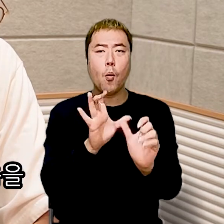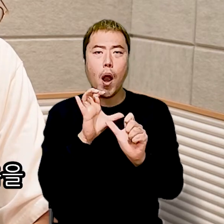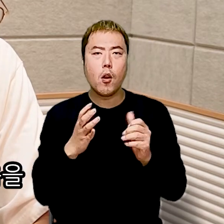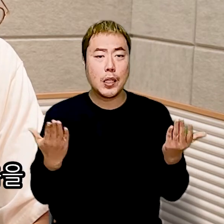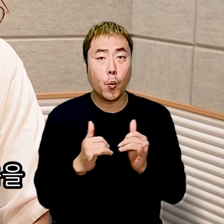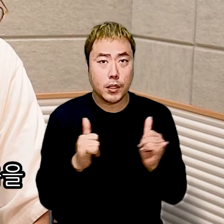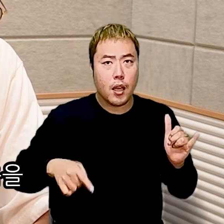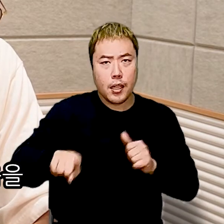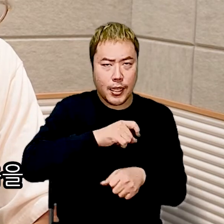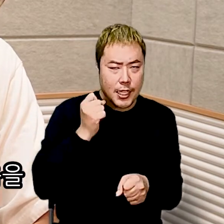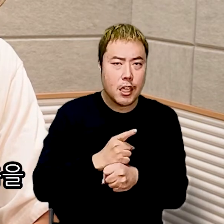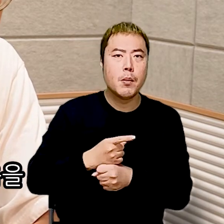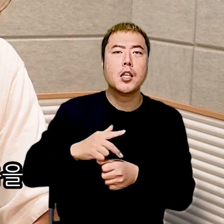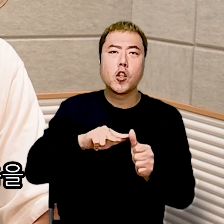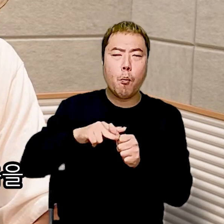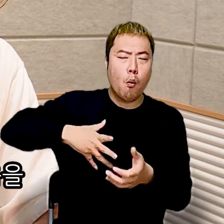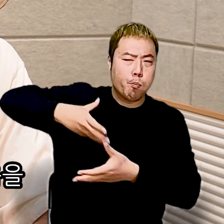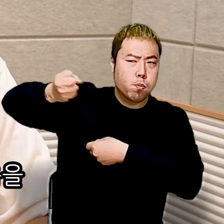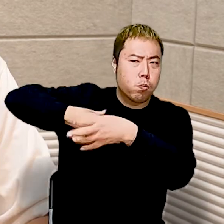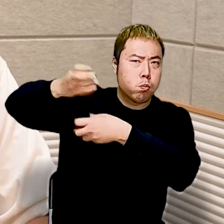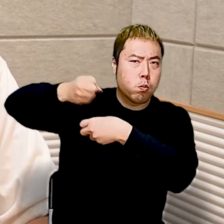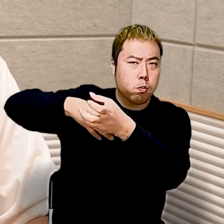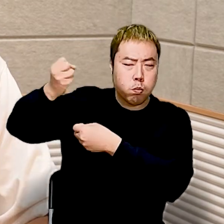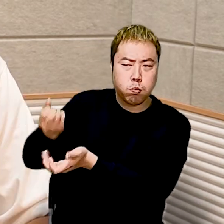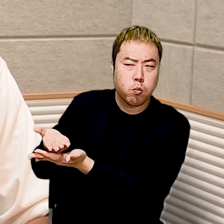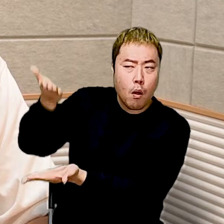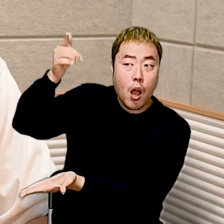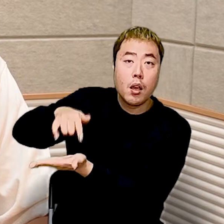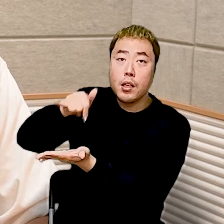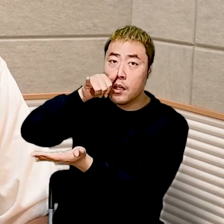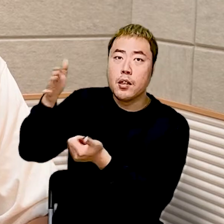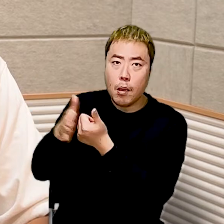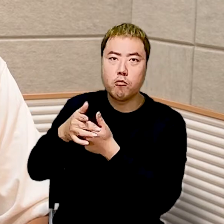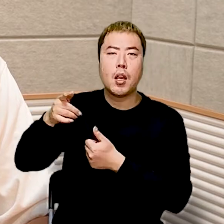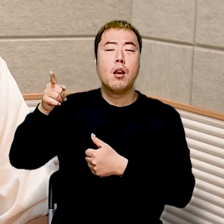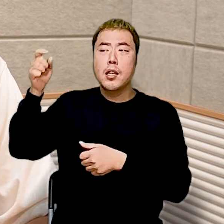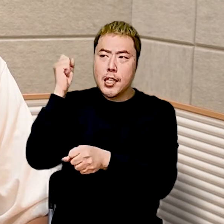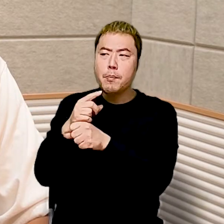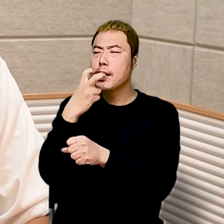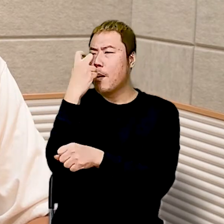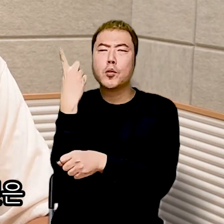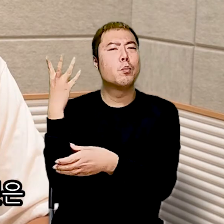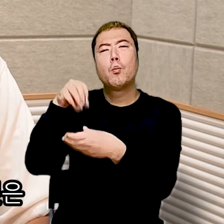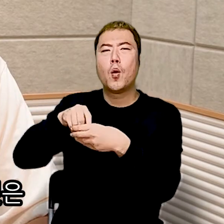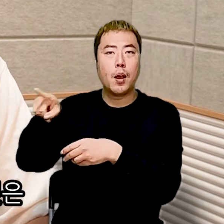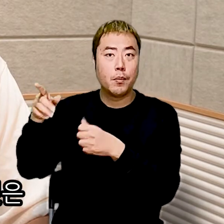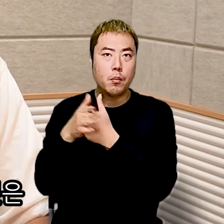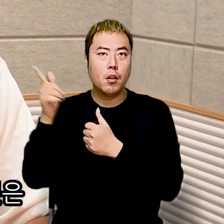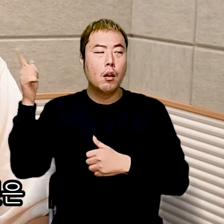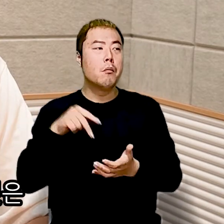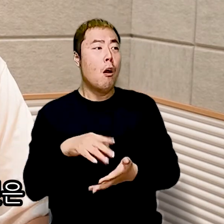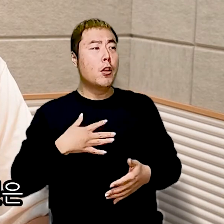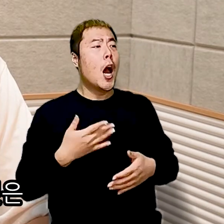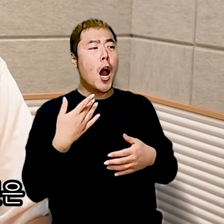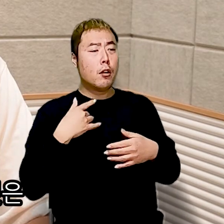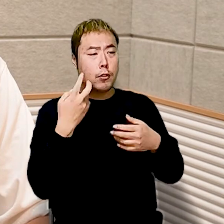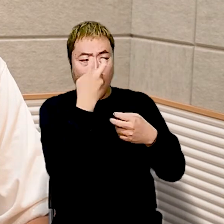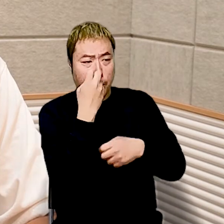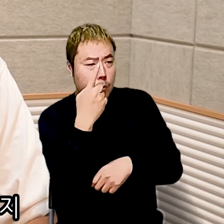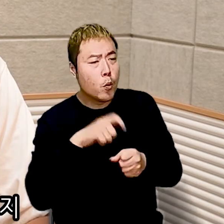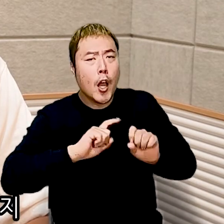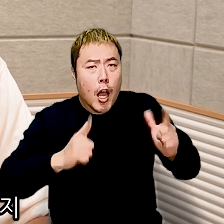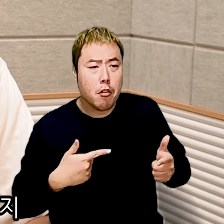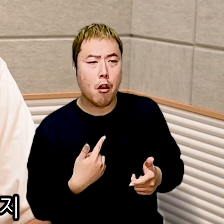놓여 있음을 얘기해야 되는 거죠. 나는 감시하는 게 아니야 라고 얘기했지만 그 감시하는 게 아니라고 하는